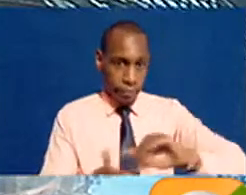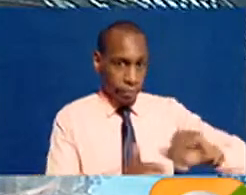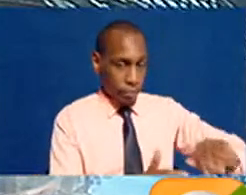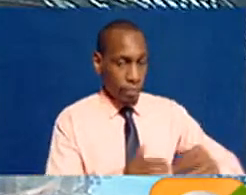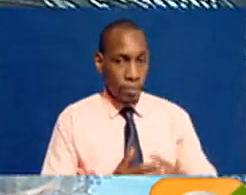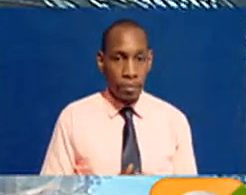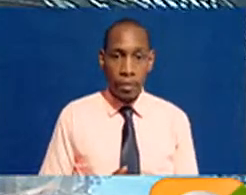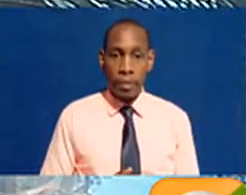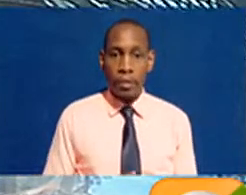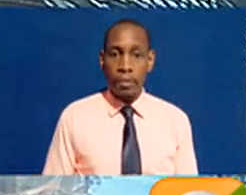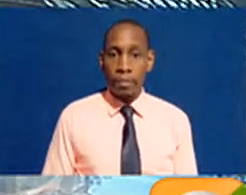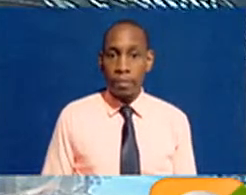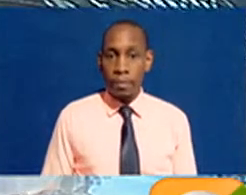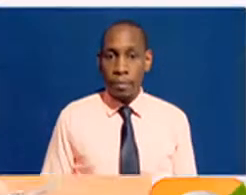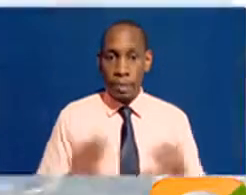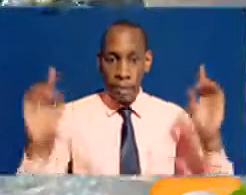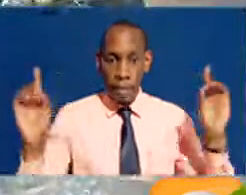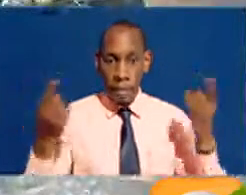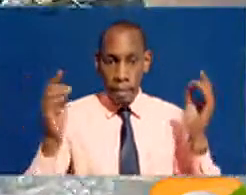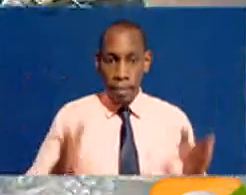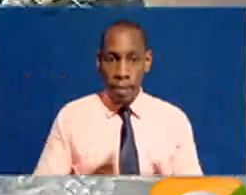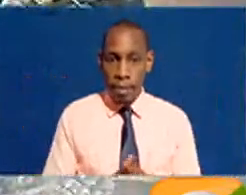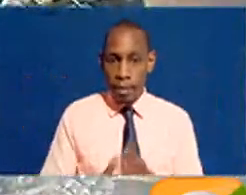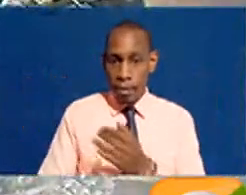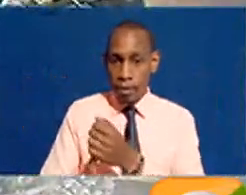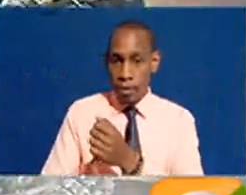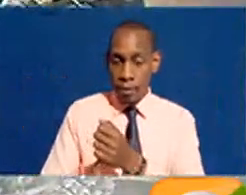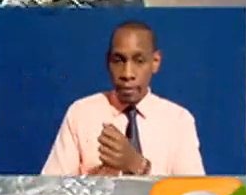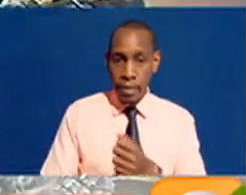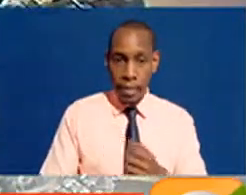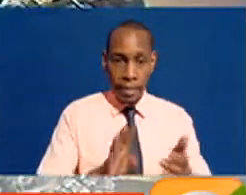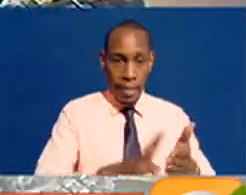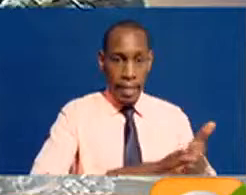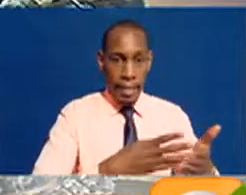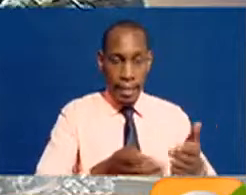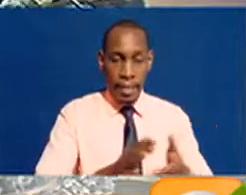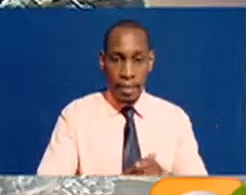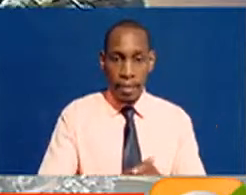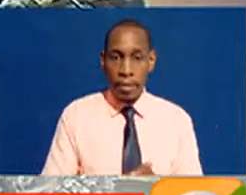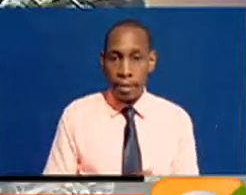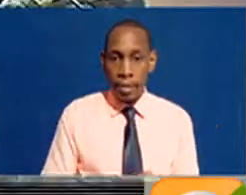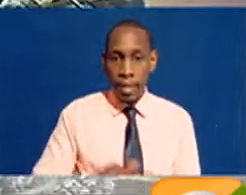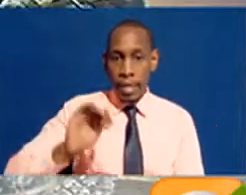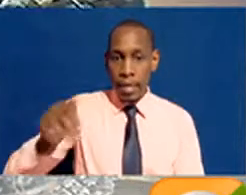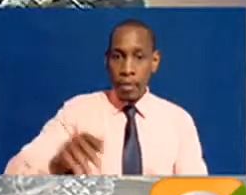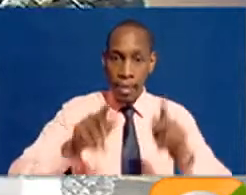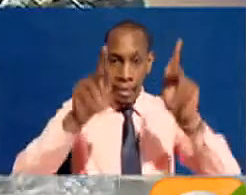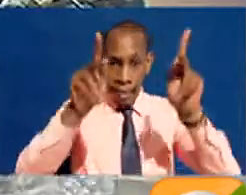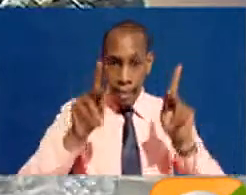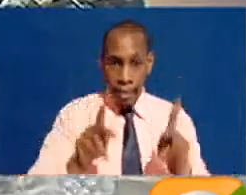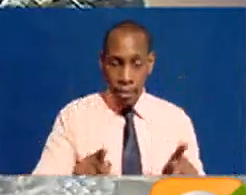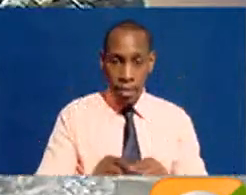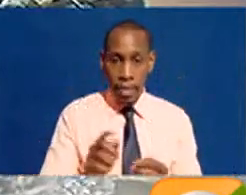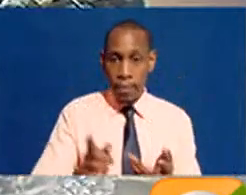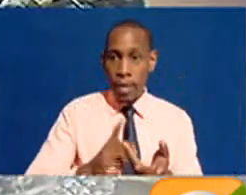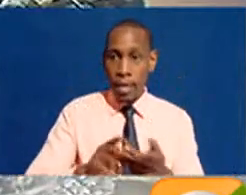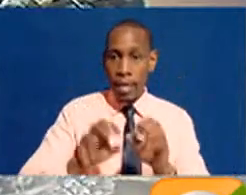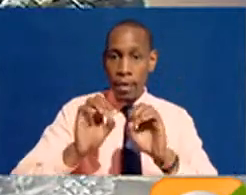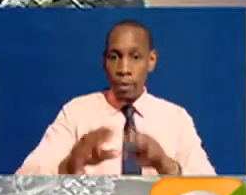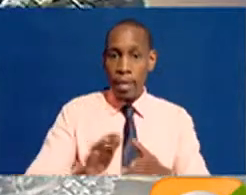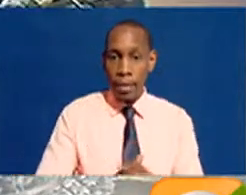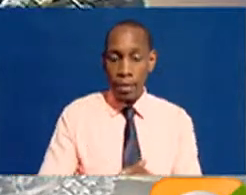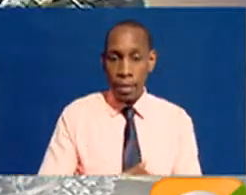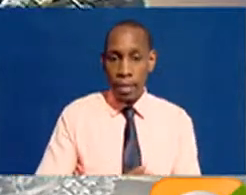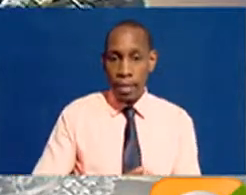Tukiendelea kukupasha ni kwamba wafugaji wa samaki wa vizimbani katika ufuo wa Ogal, kaunti ya Kisumu, wanakadiria hasara ya zaidi